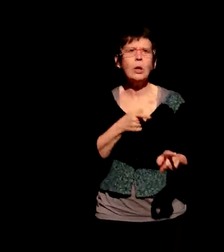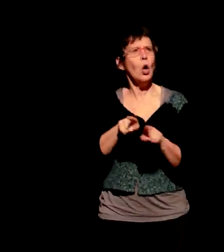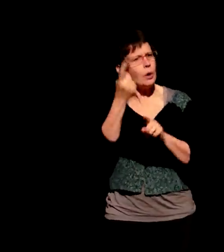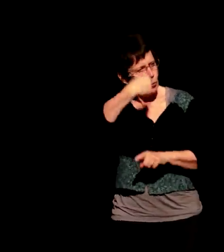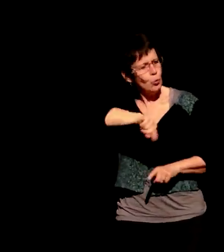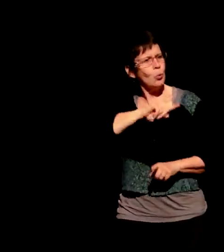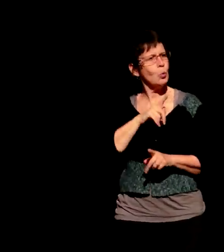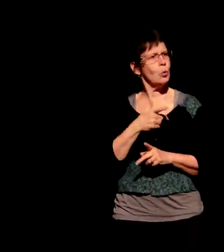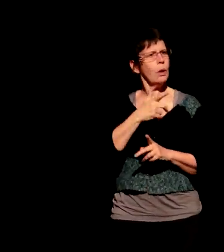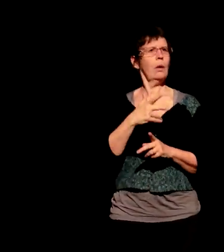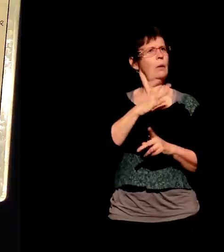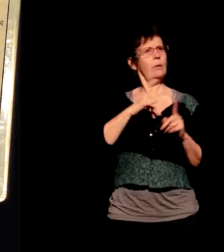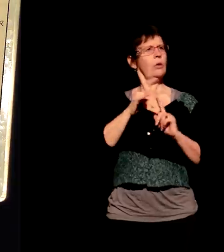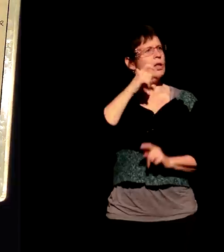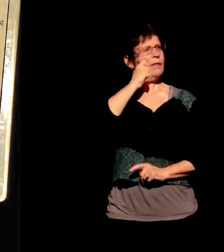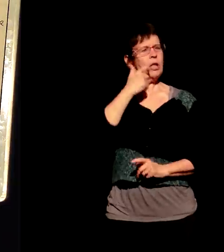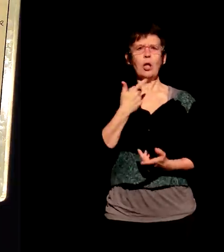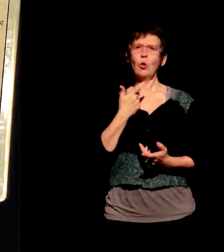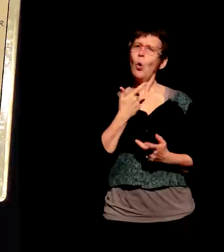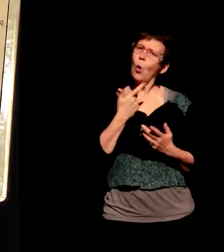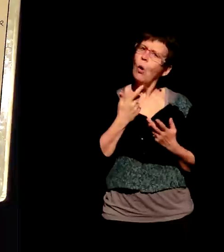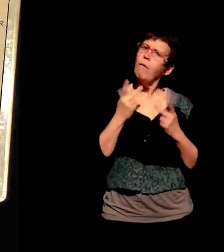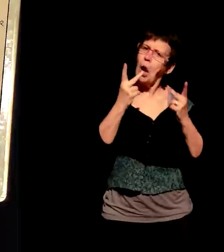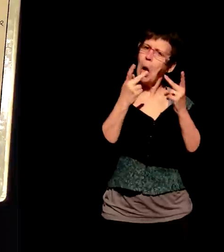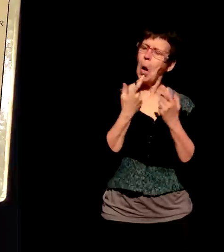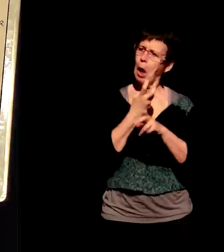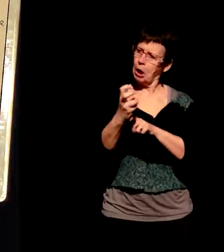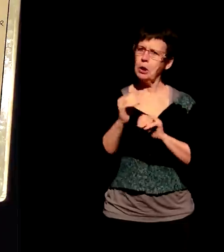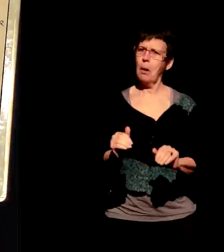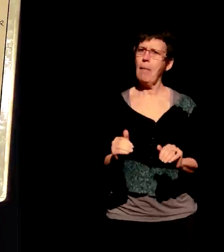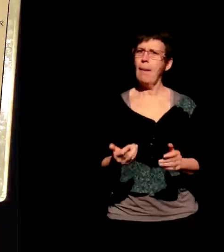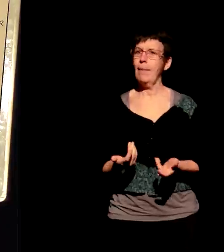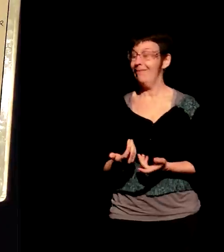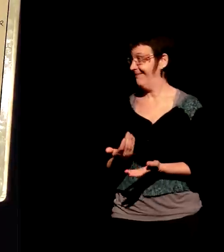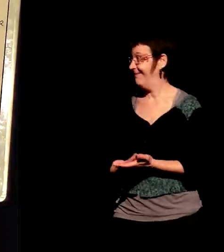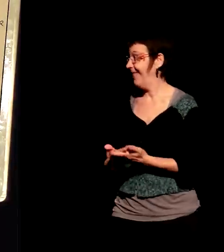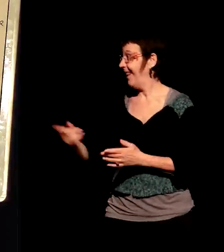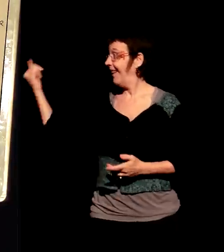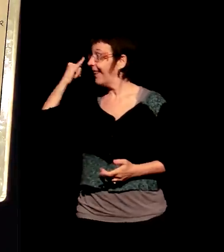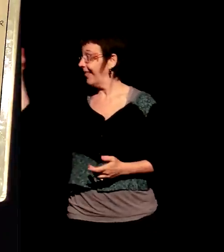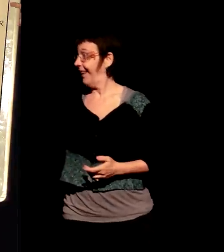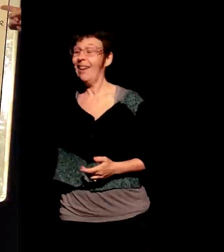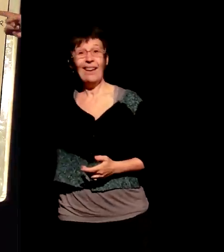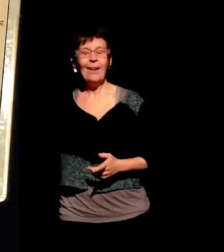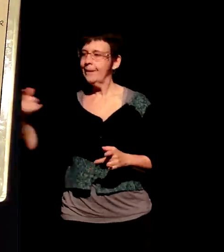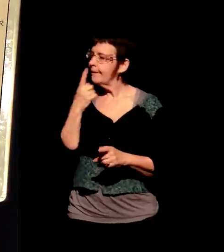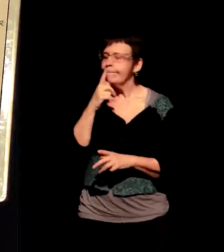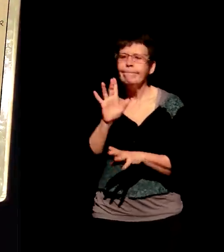notre civilisation. Donc, il y a toujours ce double élément dans la péjoration de... Ils ne sont pas